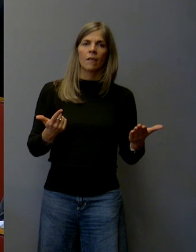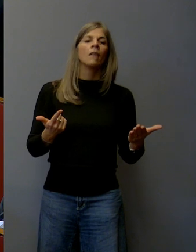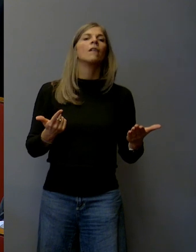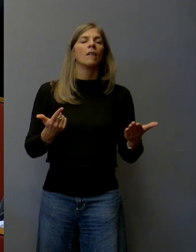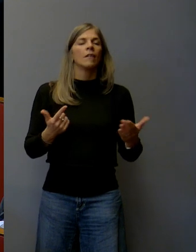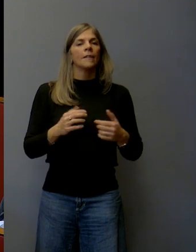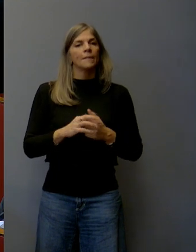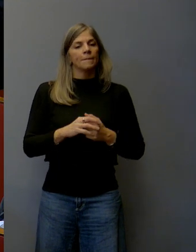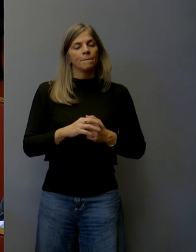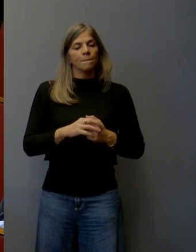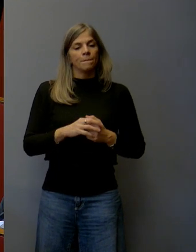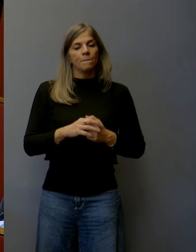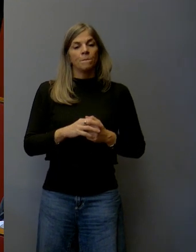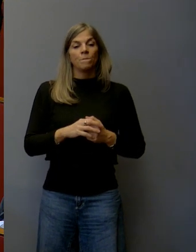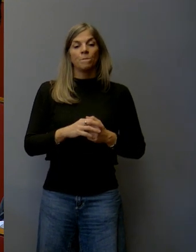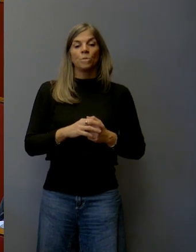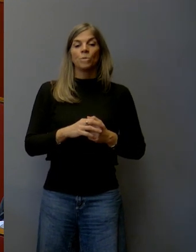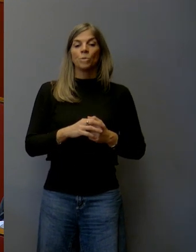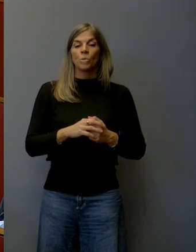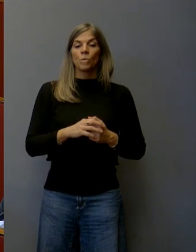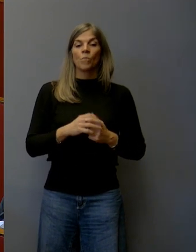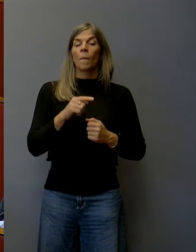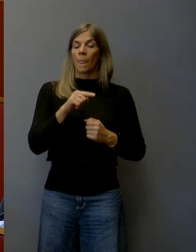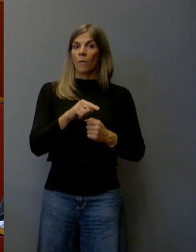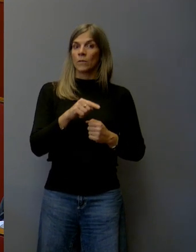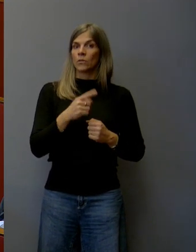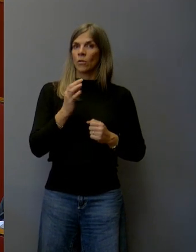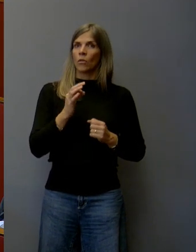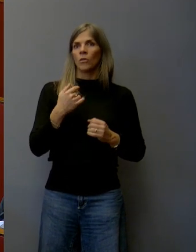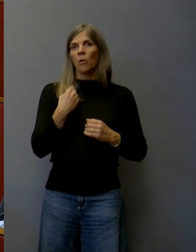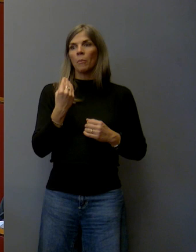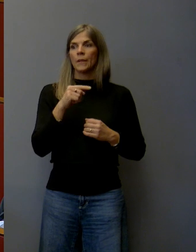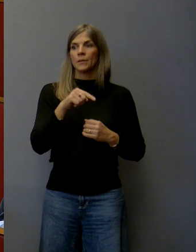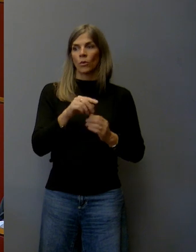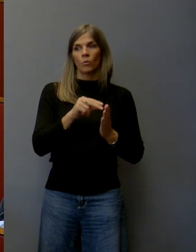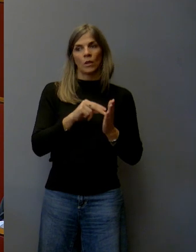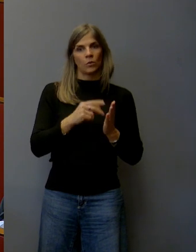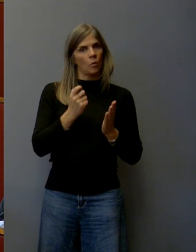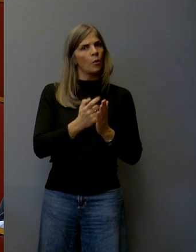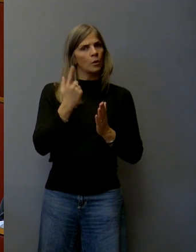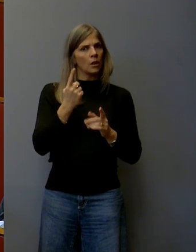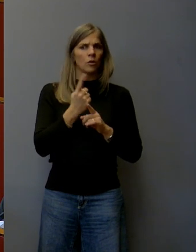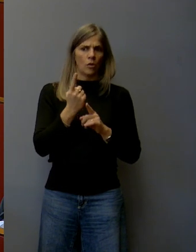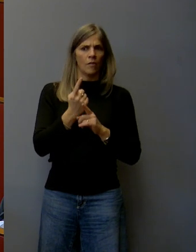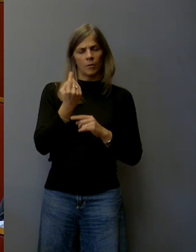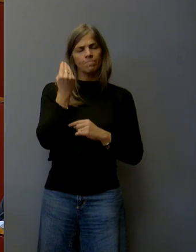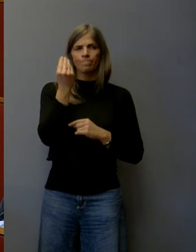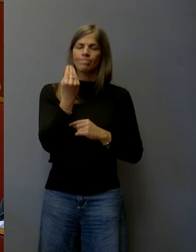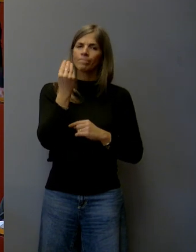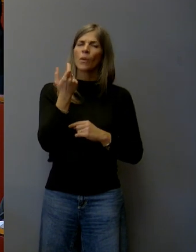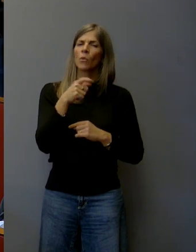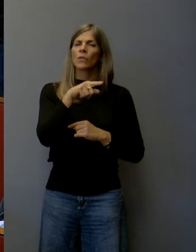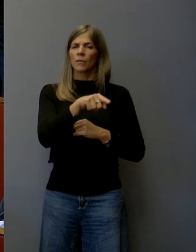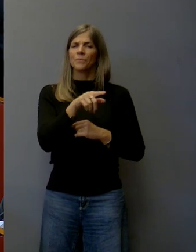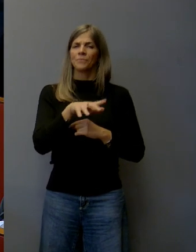inadeguato e da un dato particolarmente importante secondo me su cui vorrebbe la pena di riflettere perché è un territorio